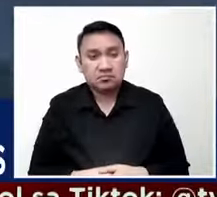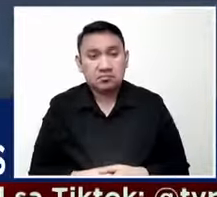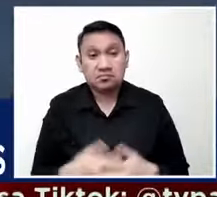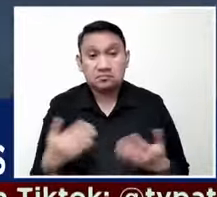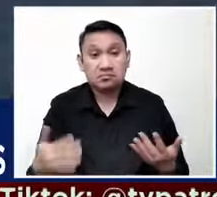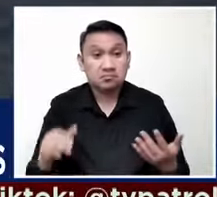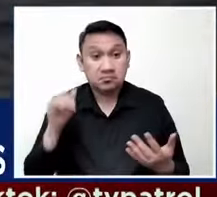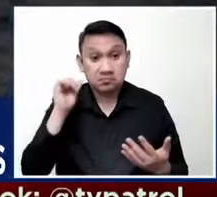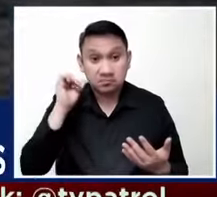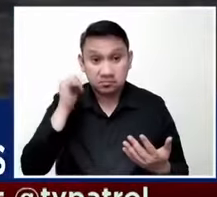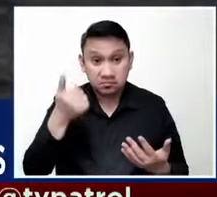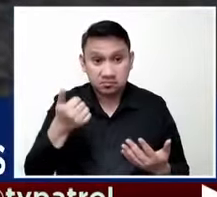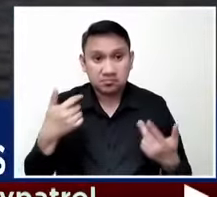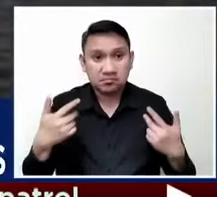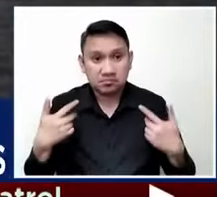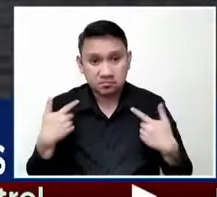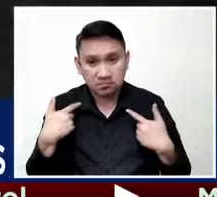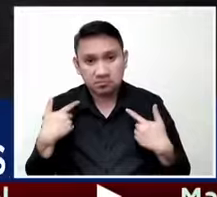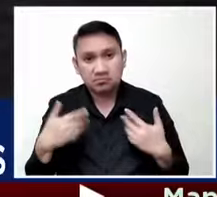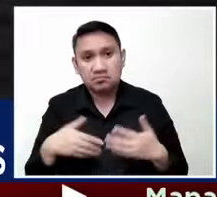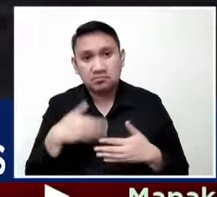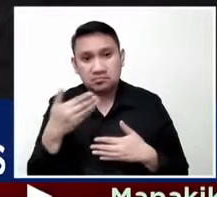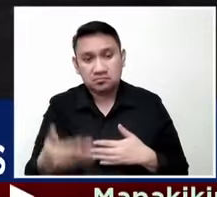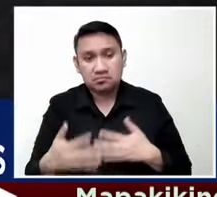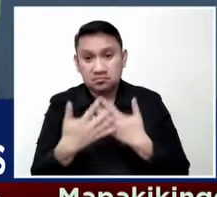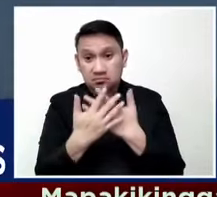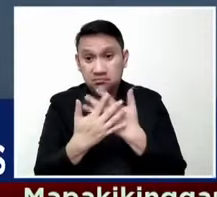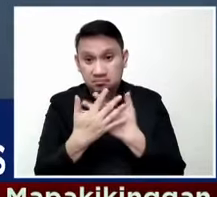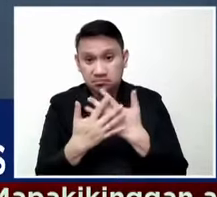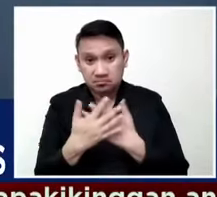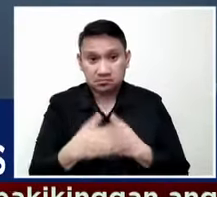Kinabukasan, naglatag din sila ng mga lambat.